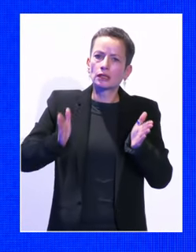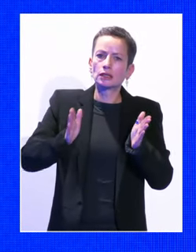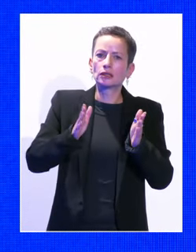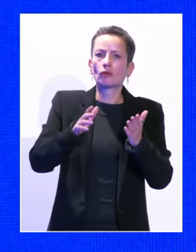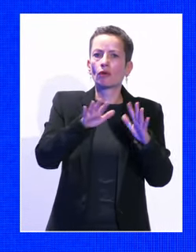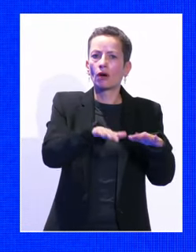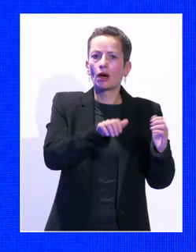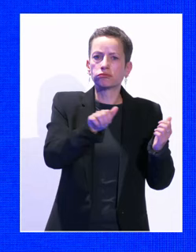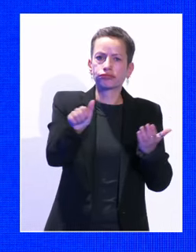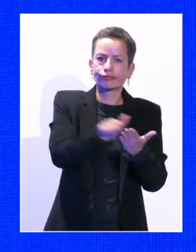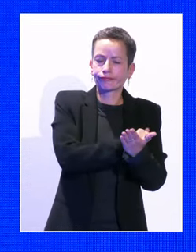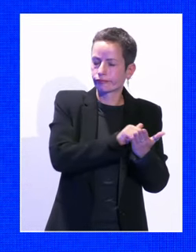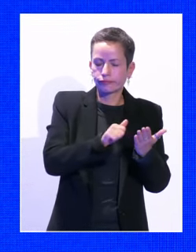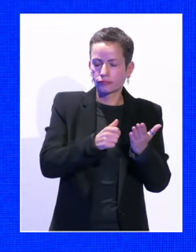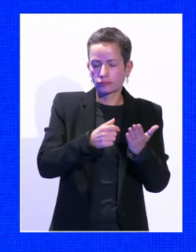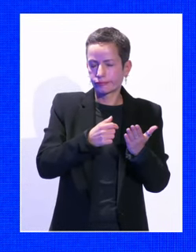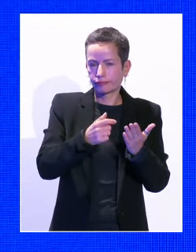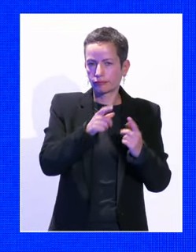dissolution.